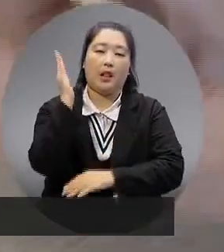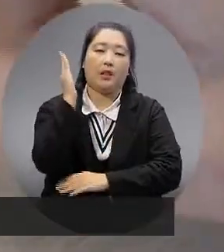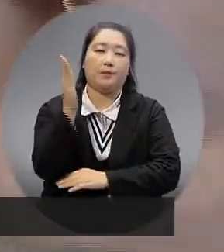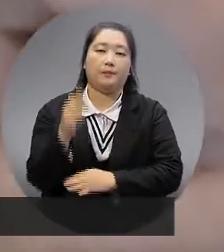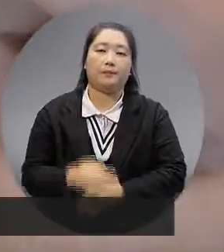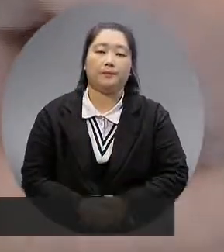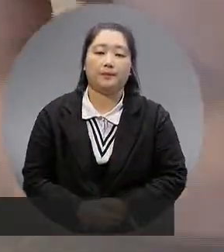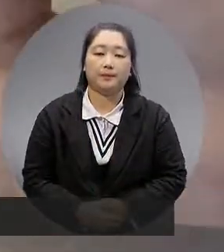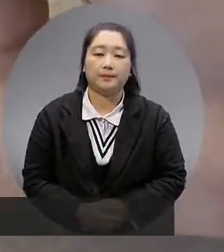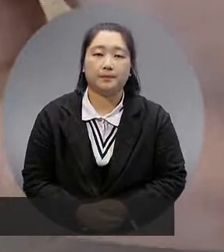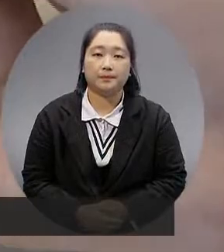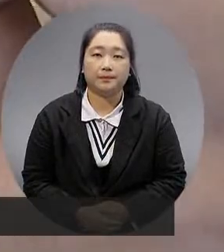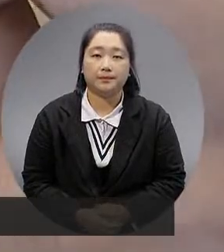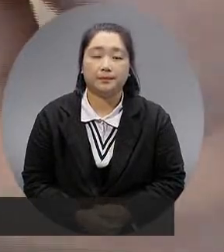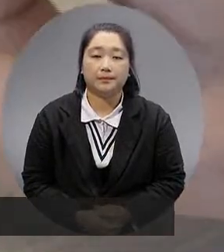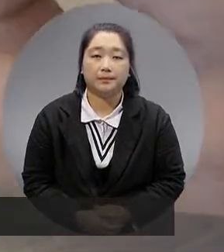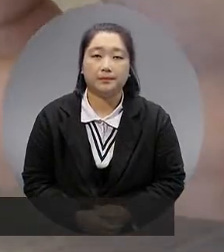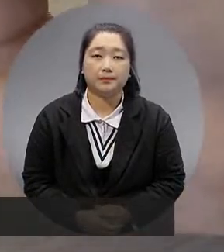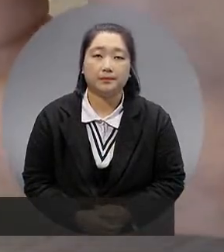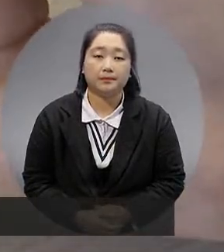발의했습니다.